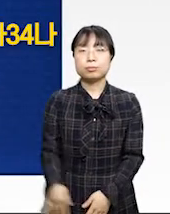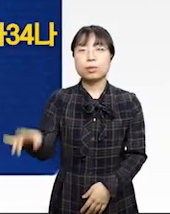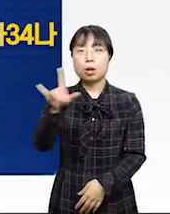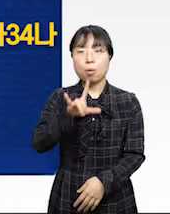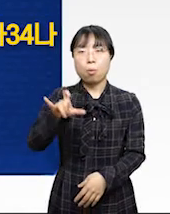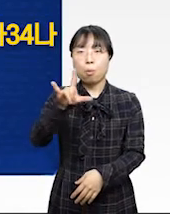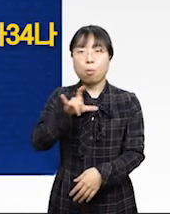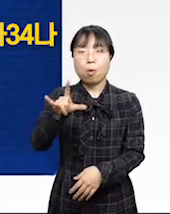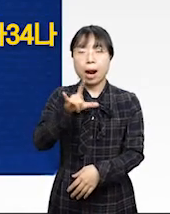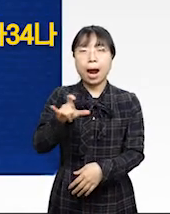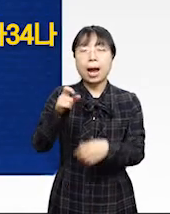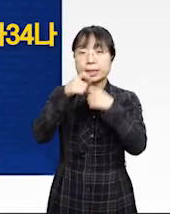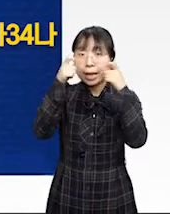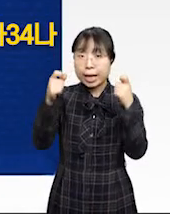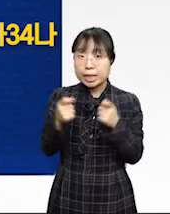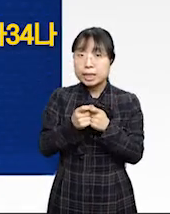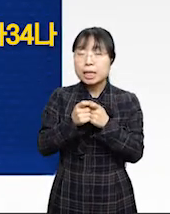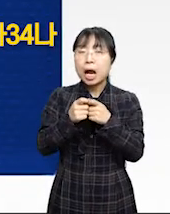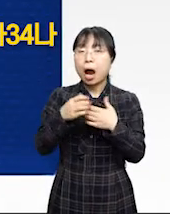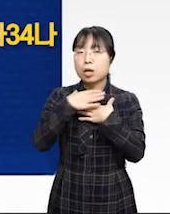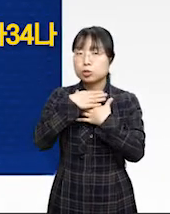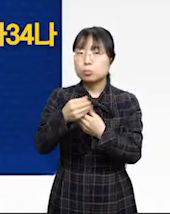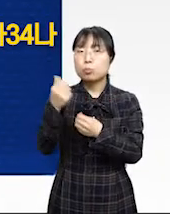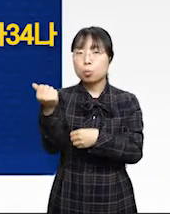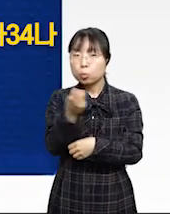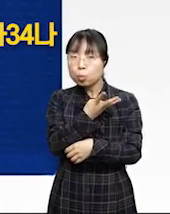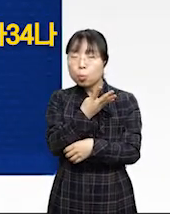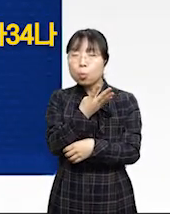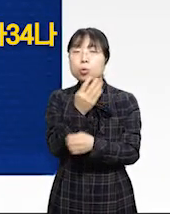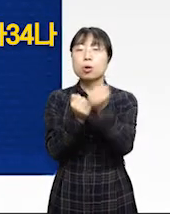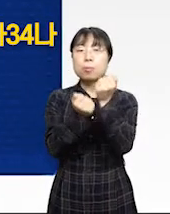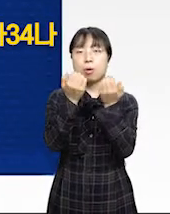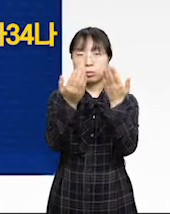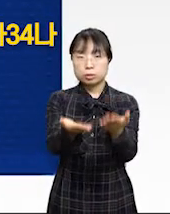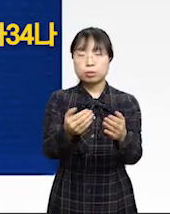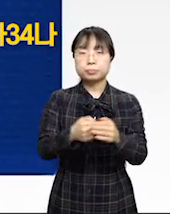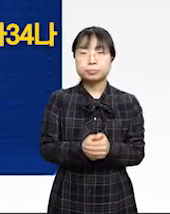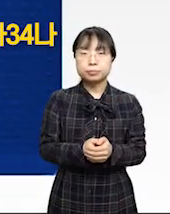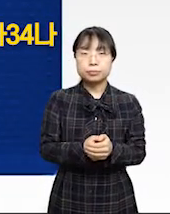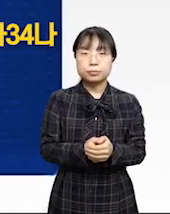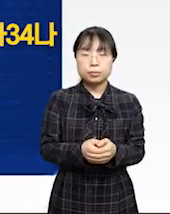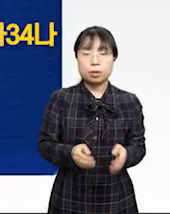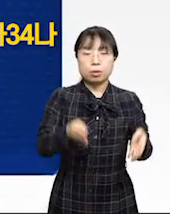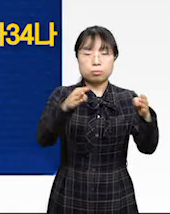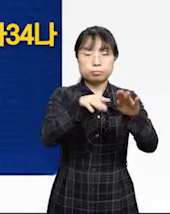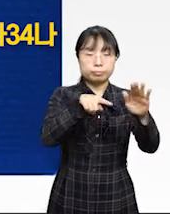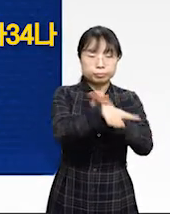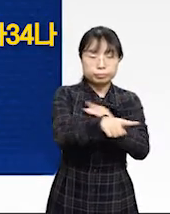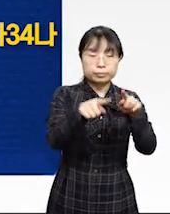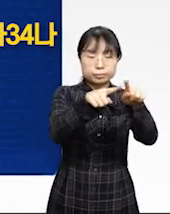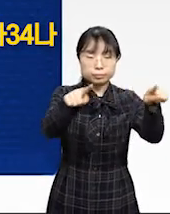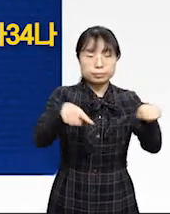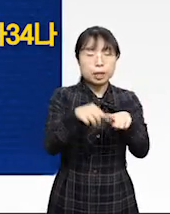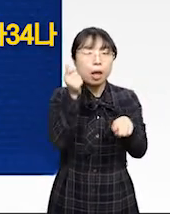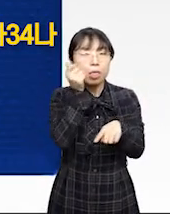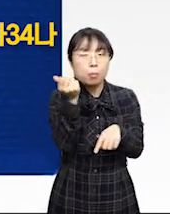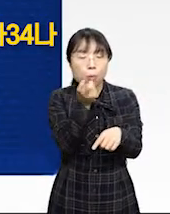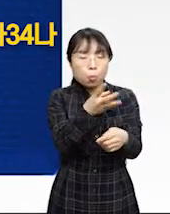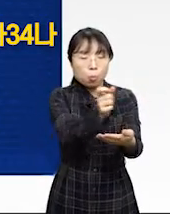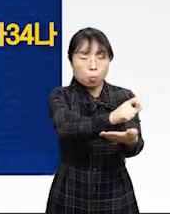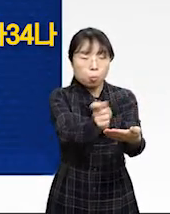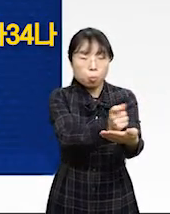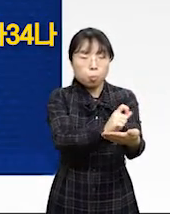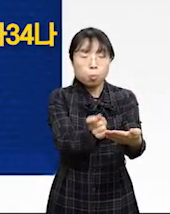코로나19 개인 안심번호 도입에 대한 안내입니다. 수기 출입명부에 휴대전화번호 대신 기재 가능한